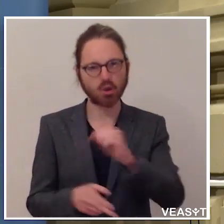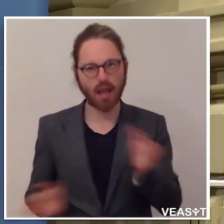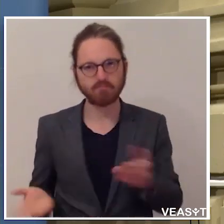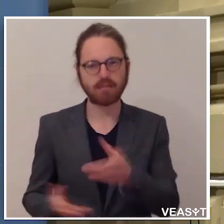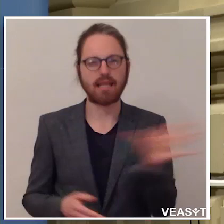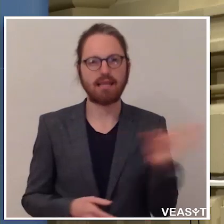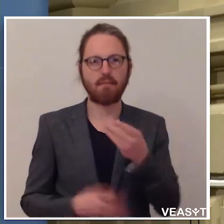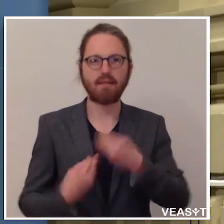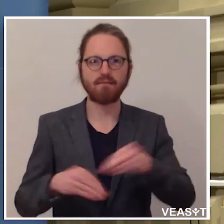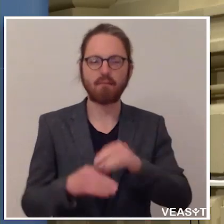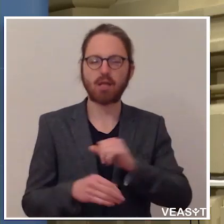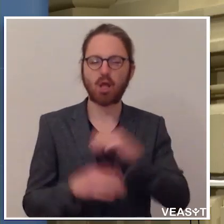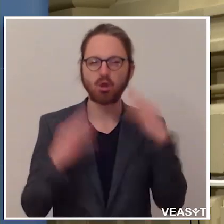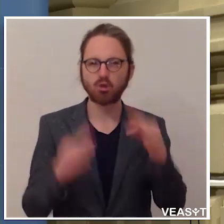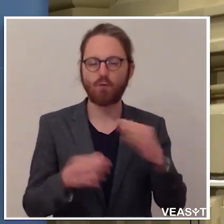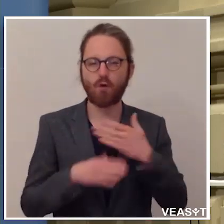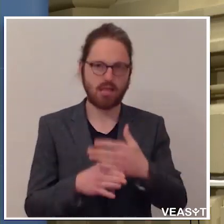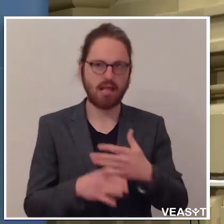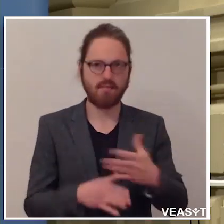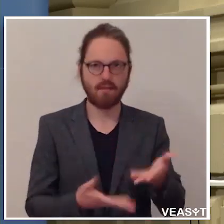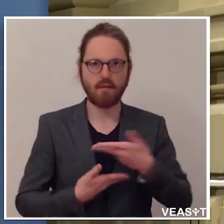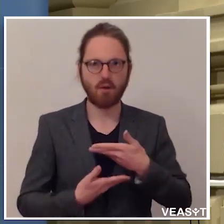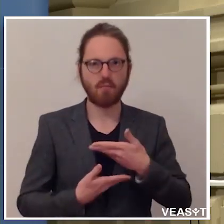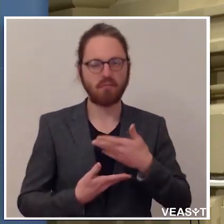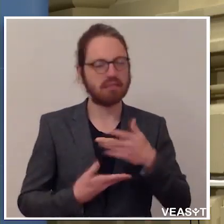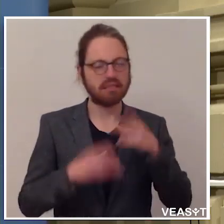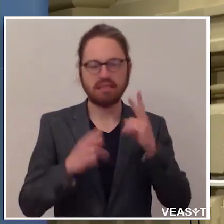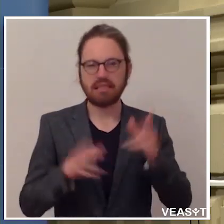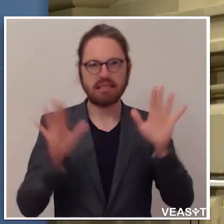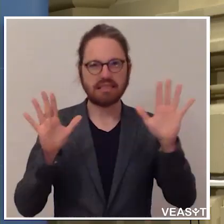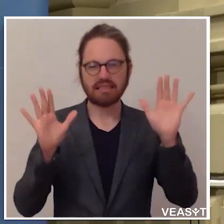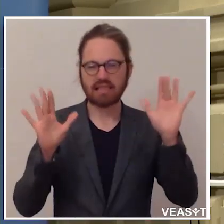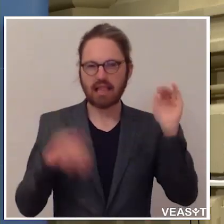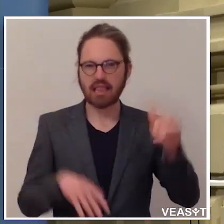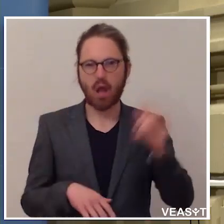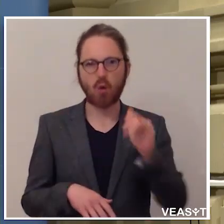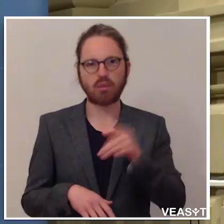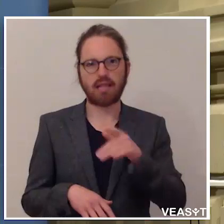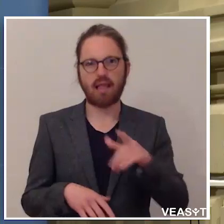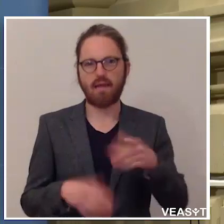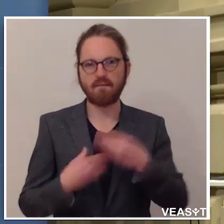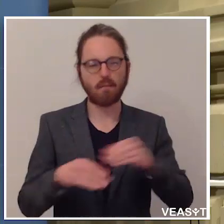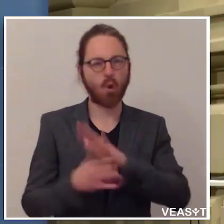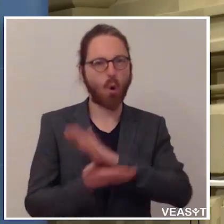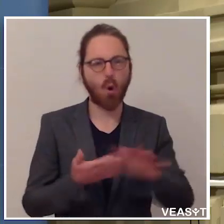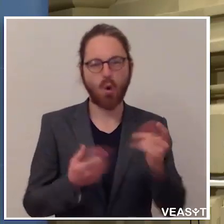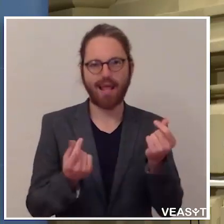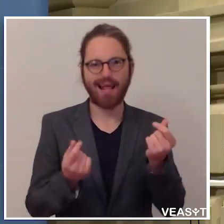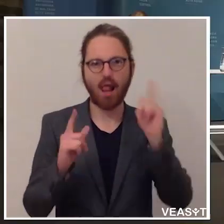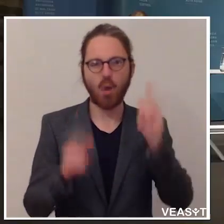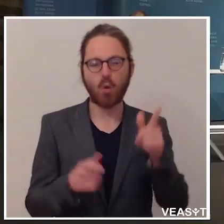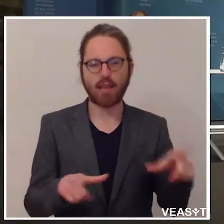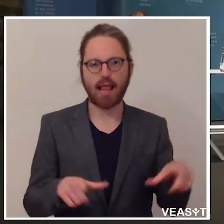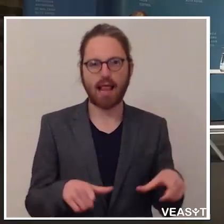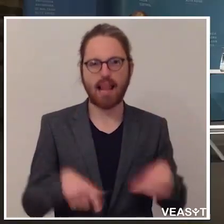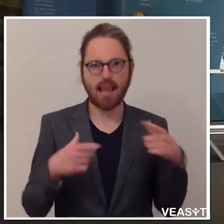Familien sofort Hilfe bekommen. Denn es sind anscheinend zehntausende Familien in Südtirol ohne Geld und Lebensmittel.